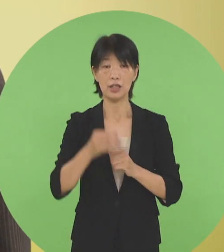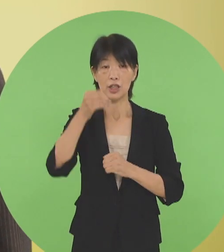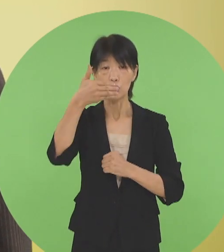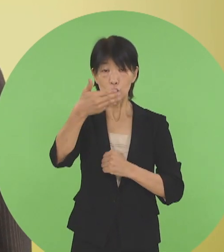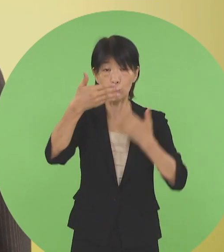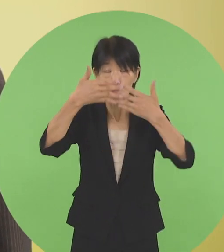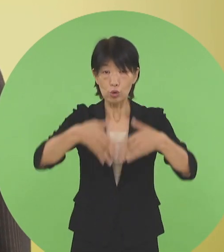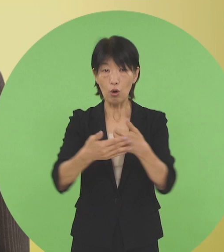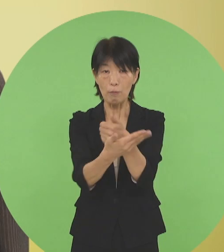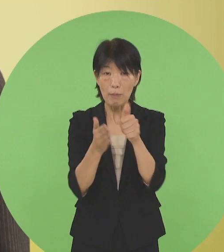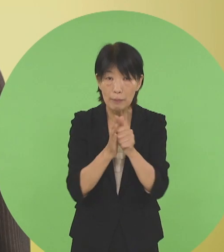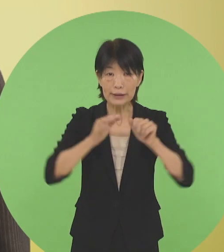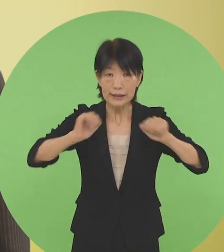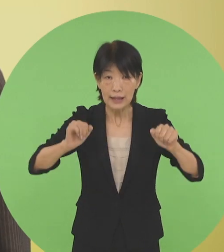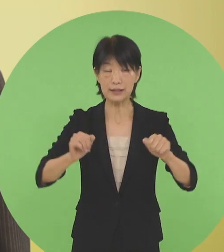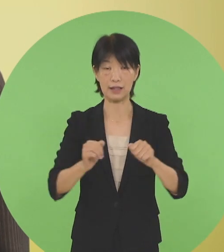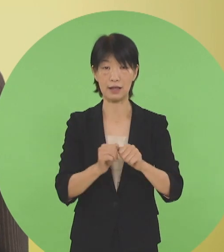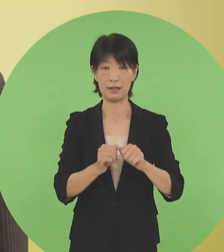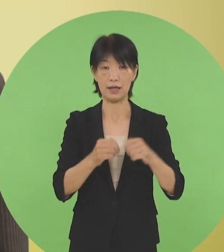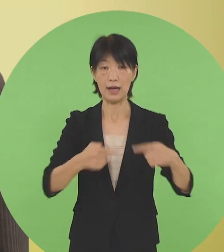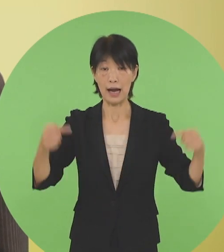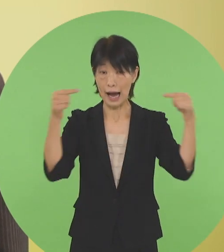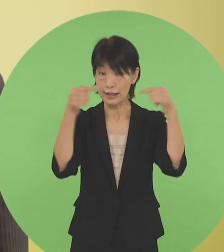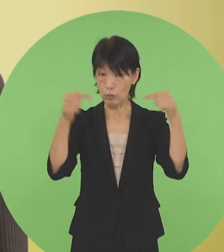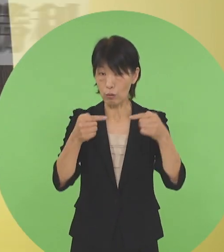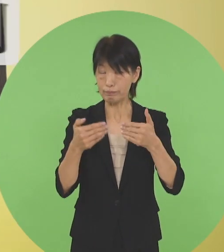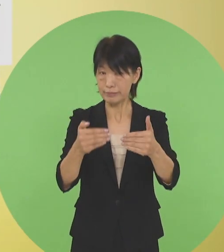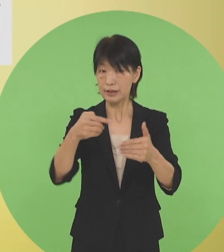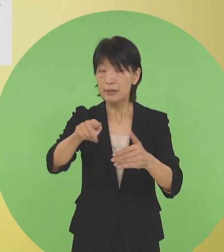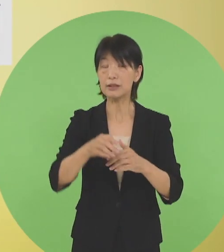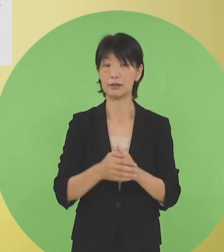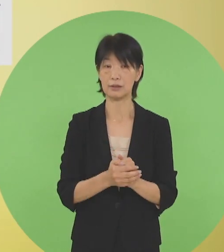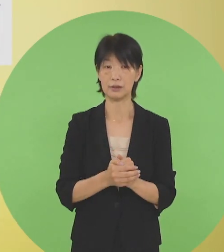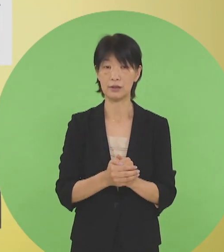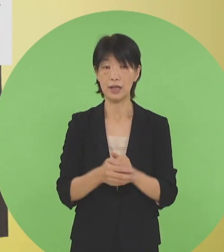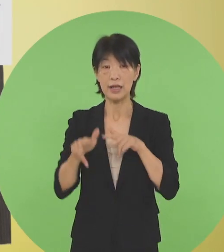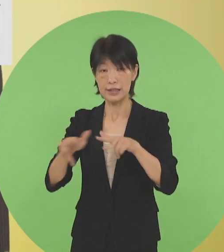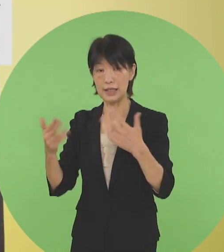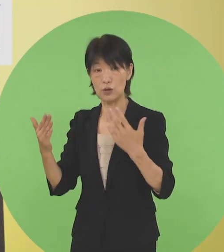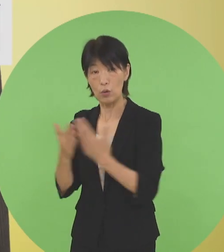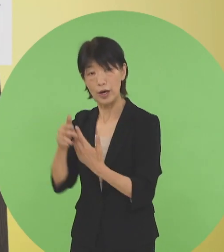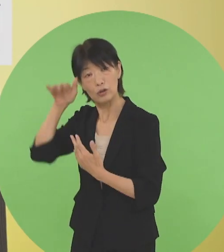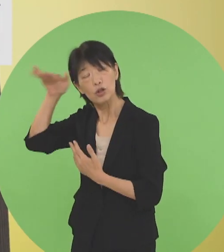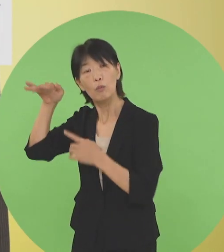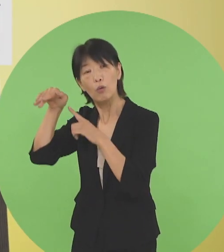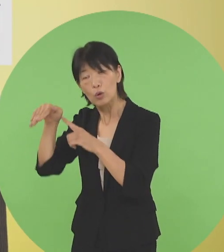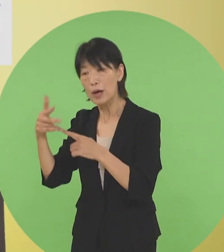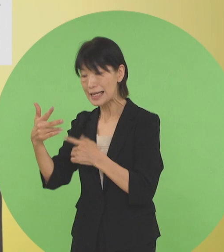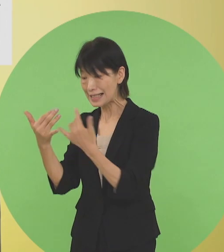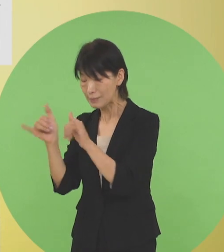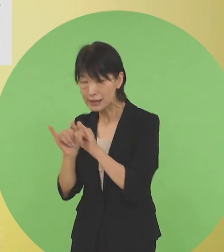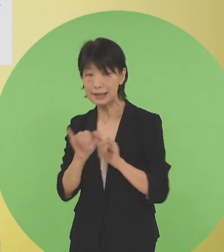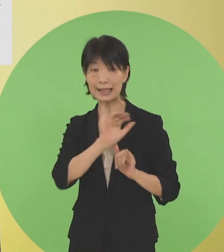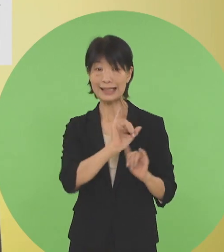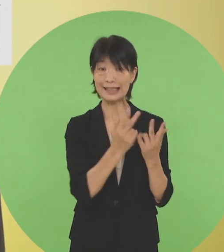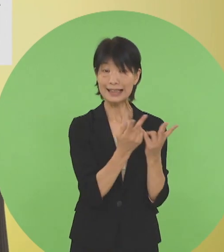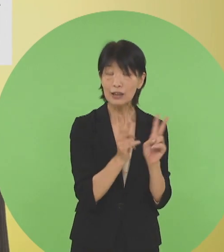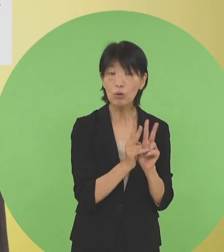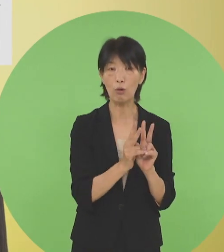条を守り生かした外交を進めます。政治を変える希望は市民と野党の共闘になります